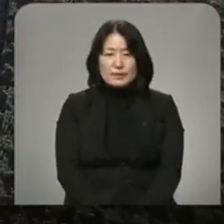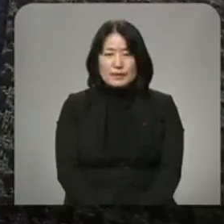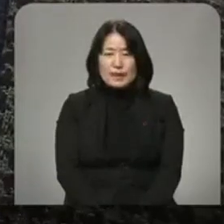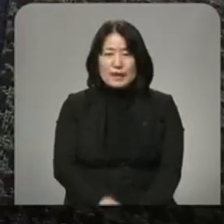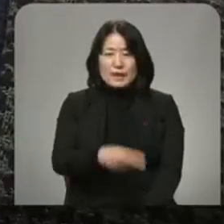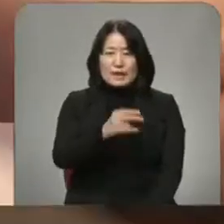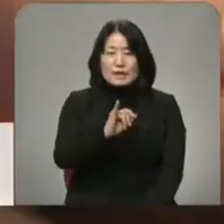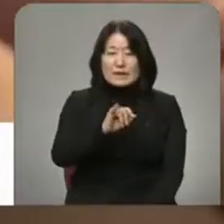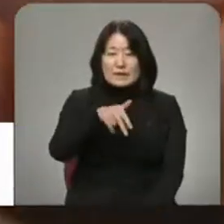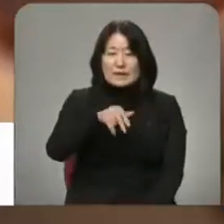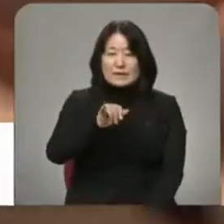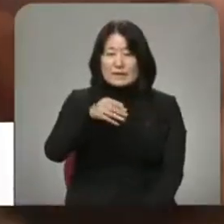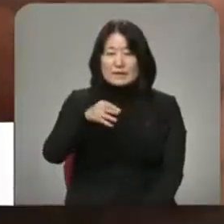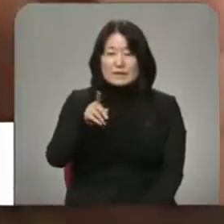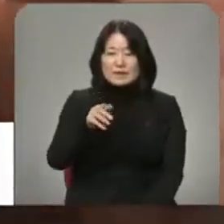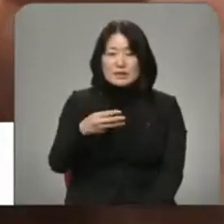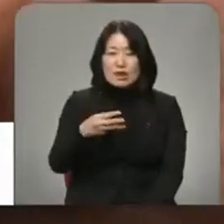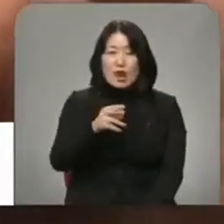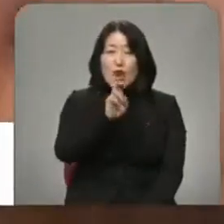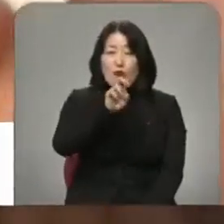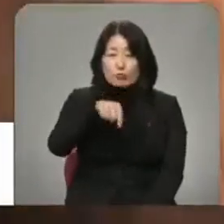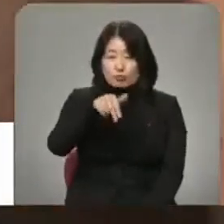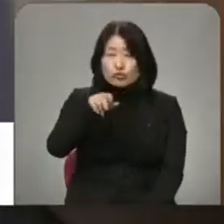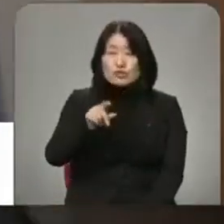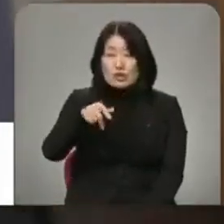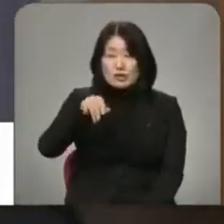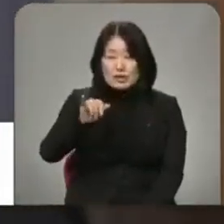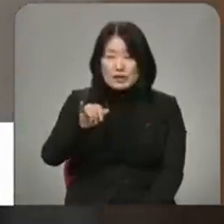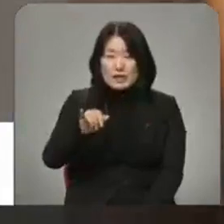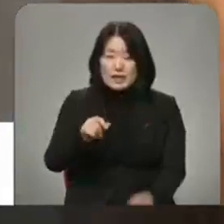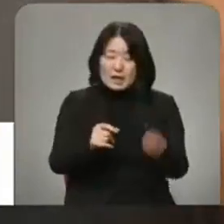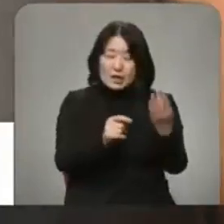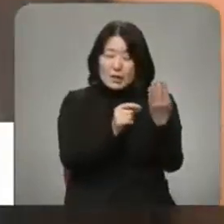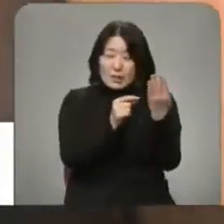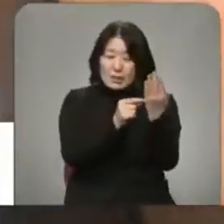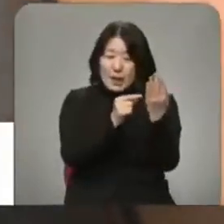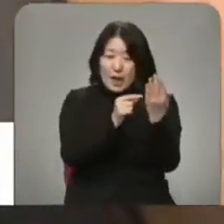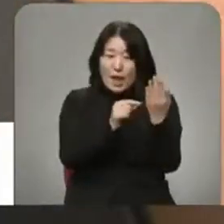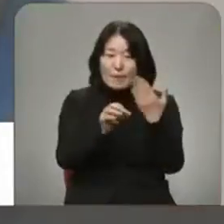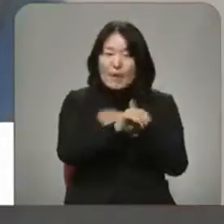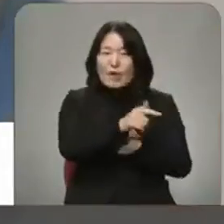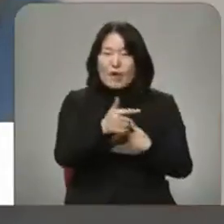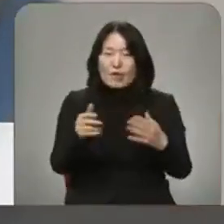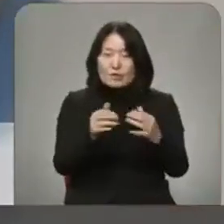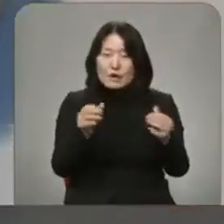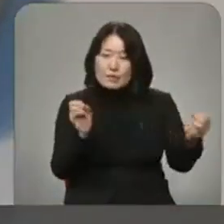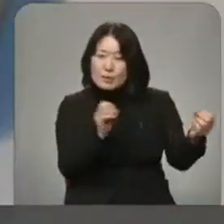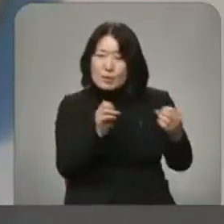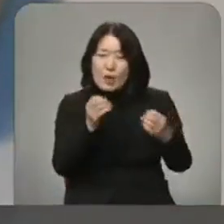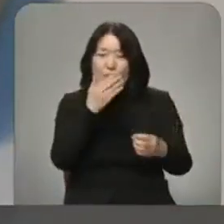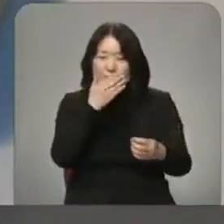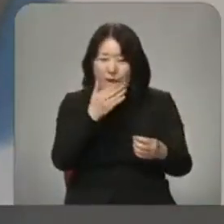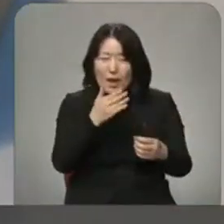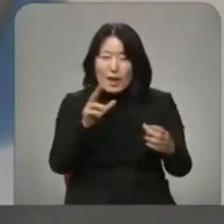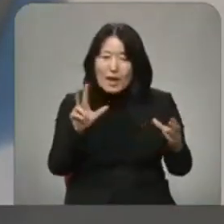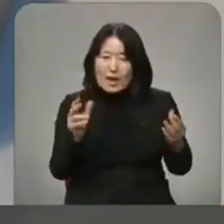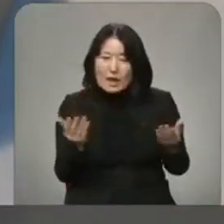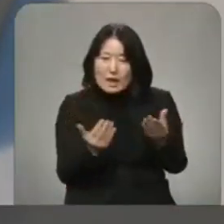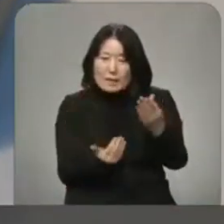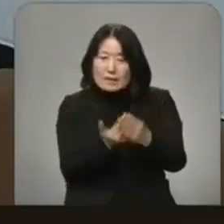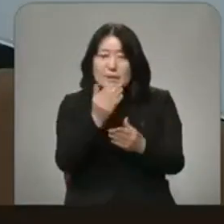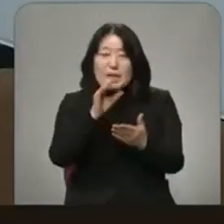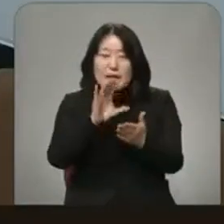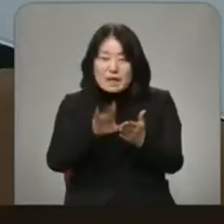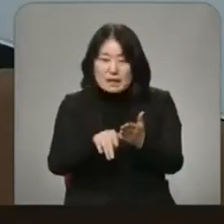디지털 무전기입니다. 측면에 버튼만 누르면 여럿이 동시에 대화를 주고받을 수 있어 사건 사고 현장에서 유용하게